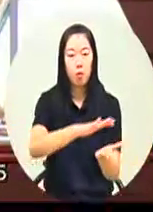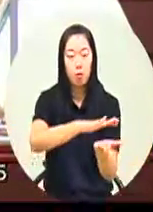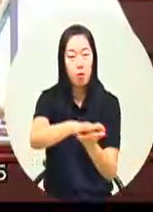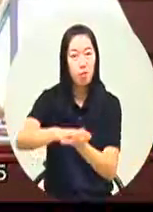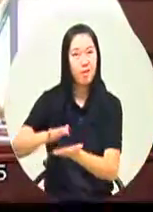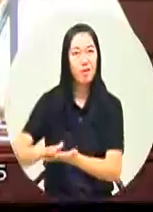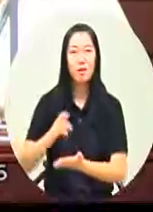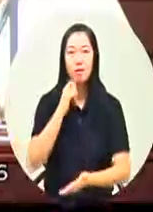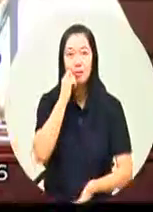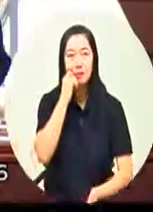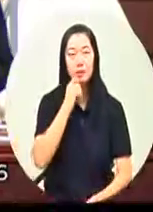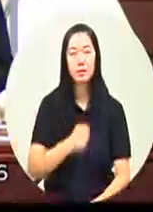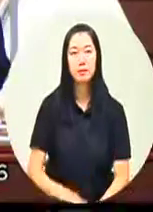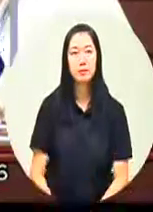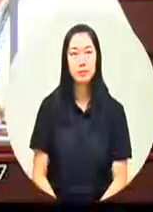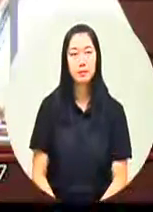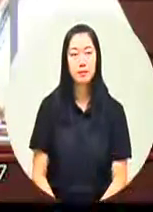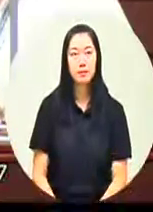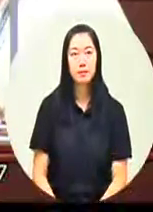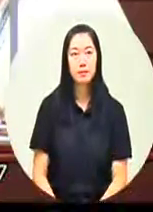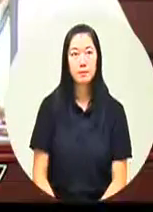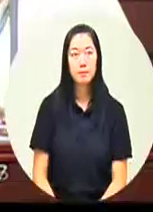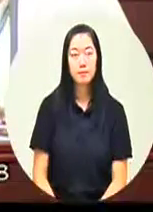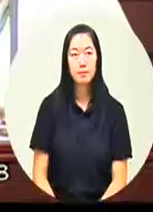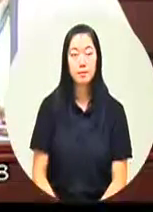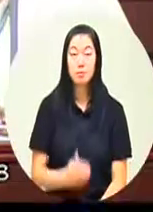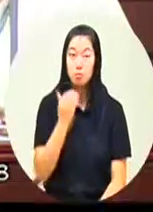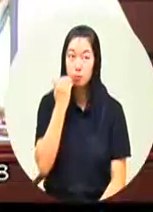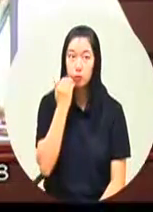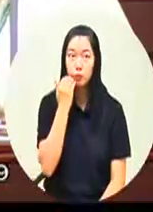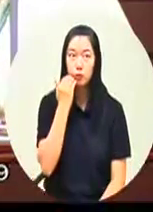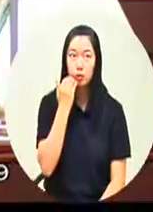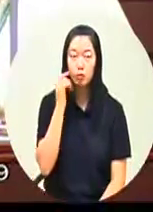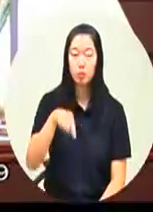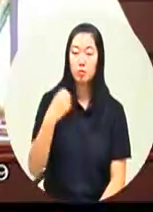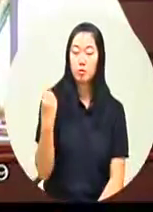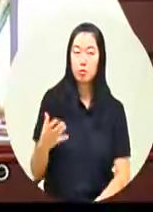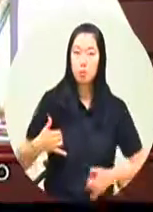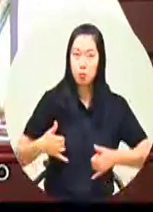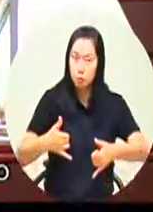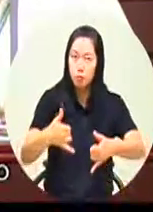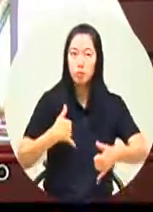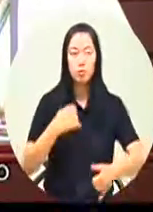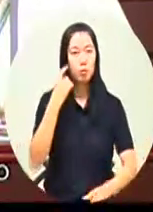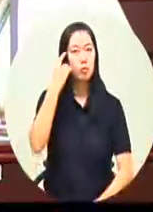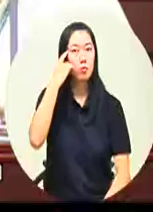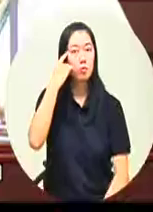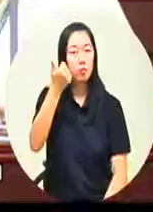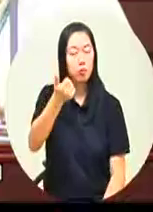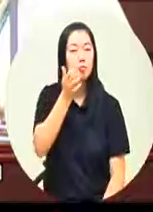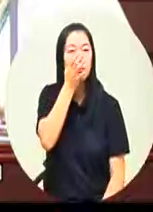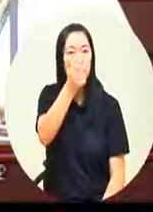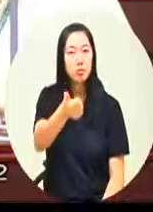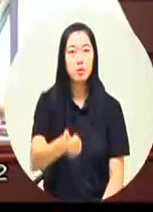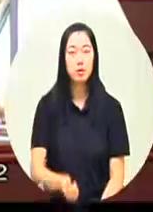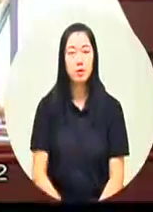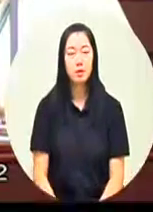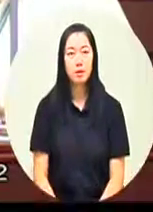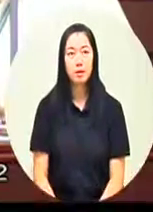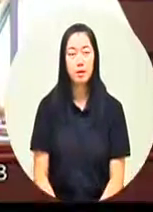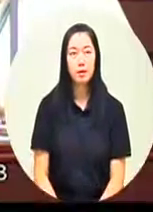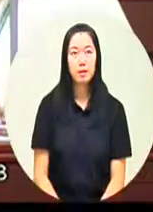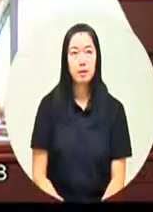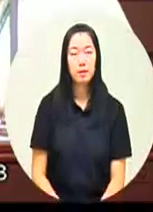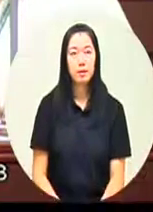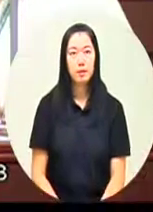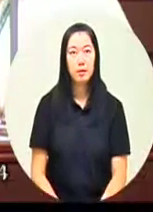因子啦，吼，所以基本上我看，若是有法度一条新的路，迄是较熟悉的一个做法。啊，这个部分就是